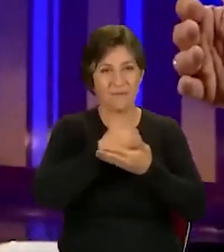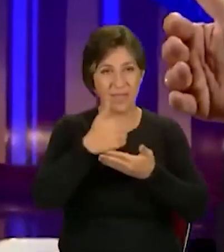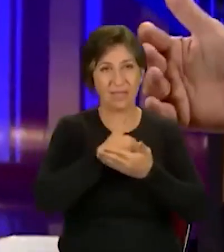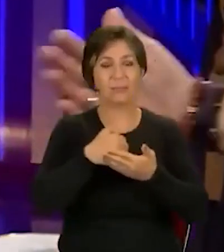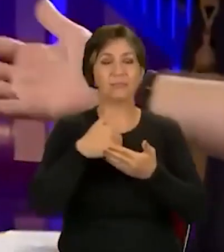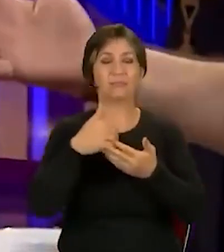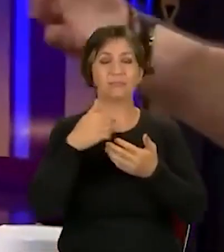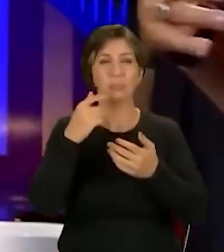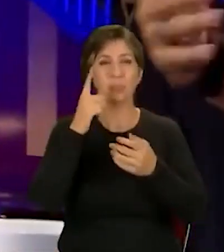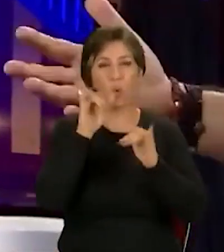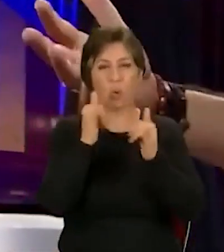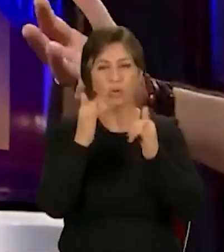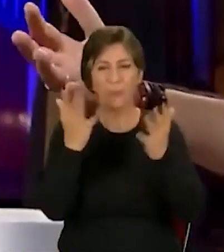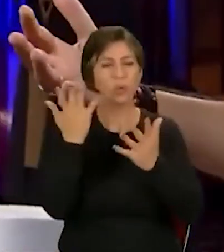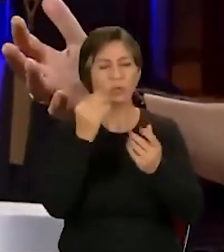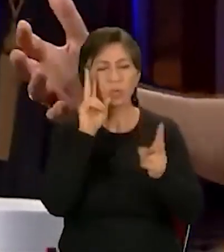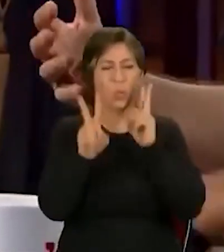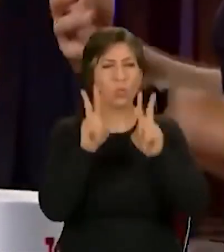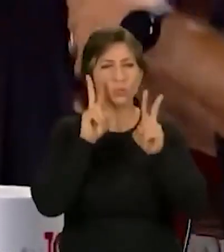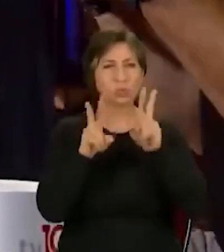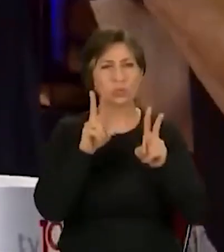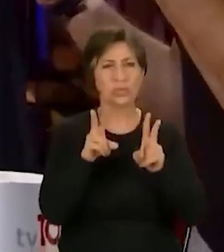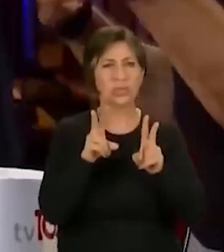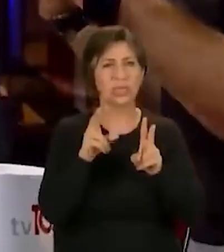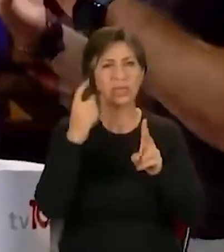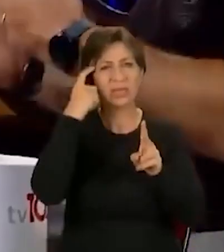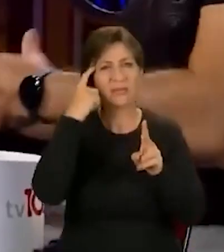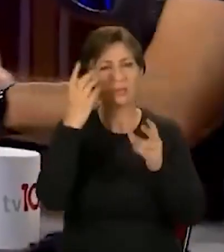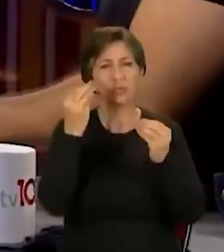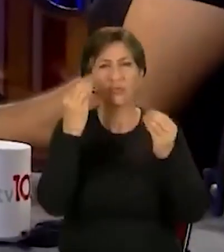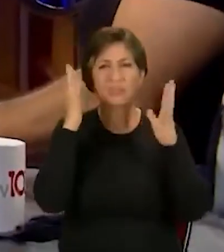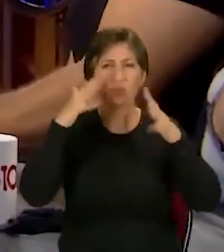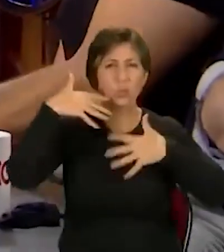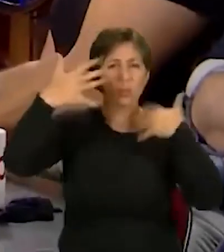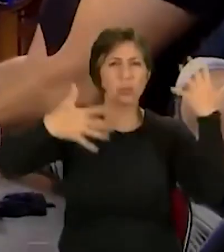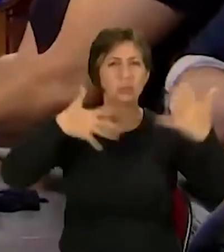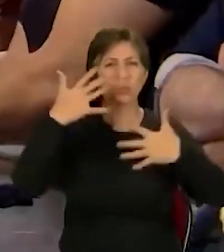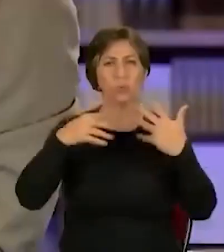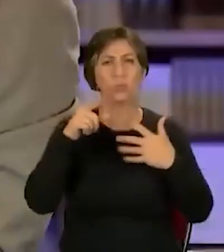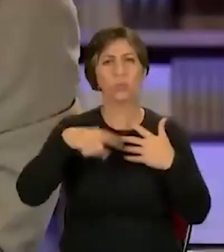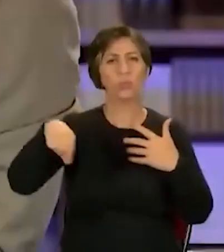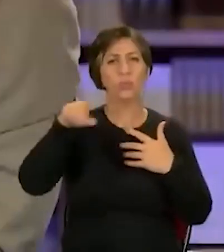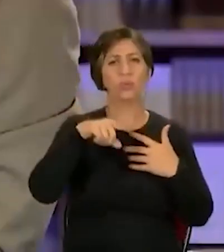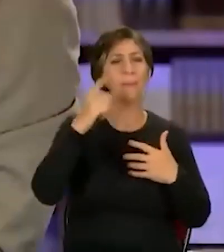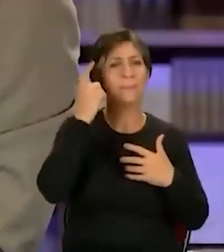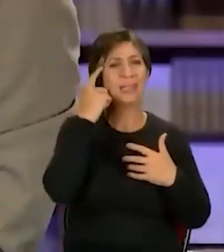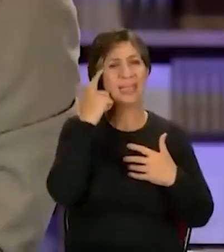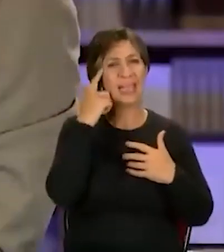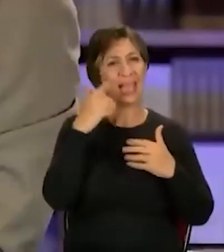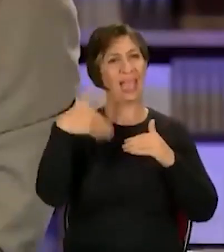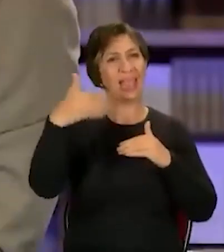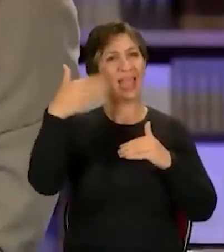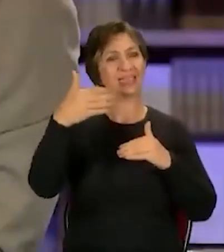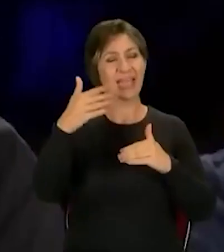tane. Yani bir oyun oynadığınızda bile o kadar çok şeye rastlıyorsunuz evet. ki. Kafada birçok şey dönüyor. Bunların bir bilgiye ve